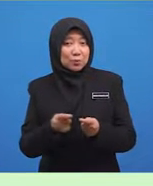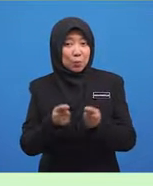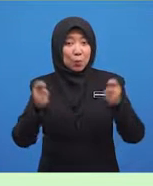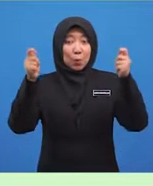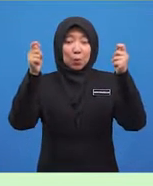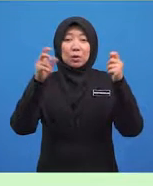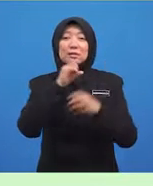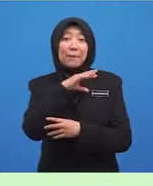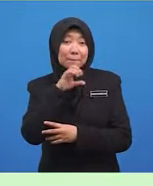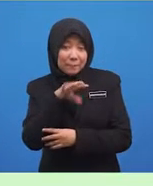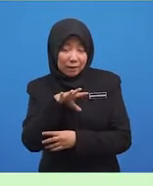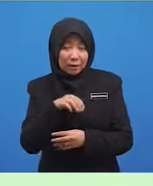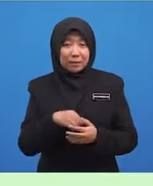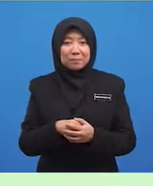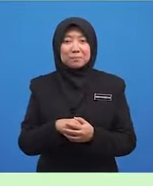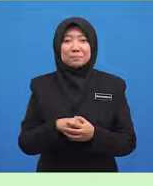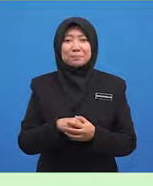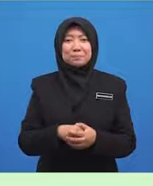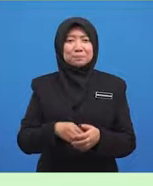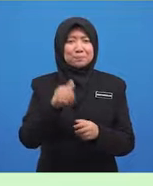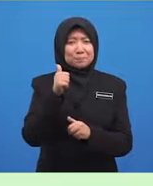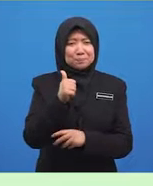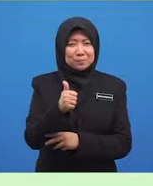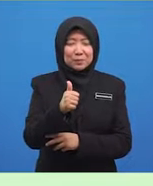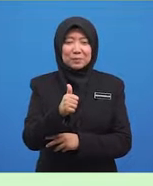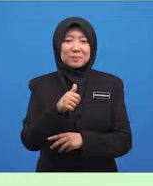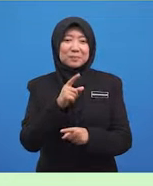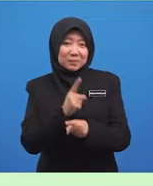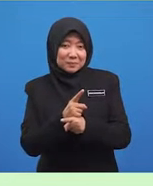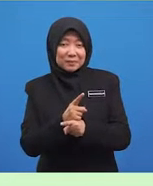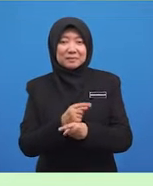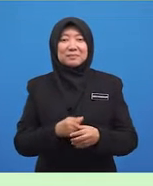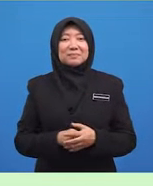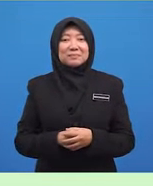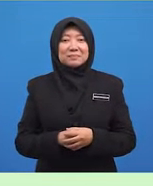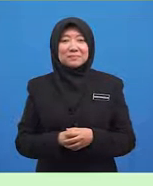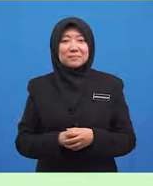sampah. Pilihan kamu memang tepat.